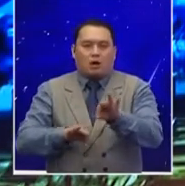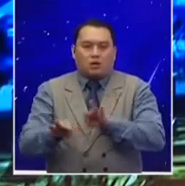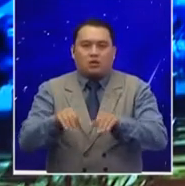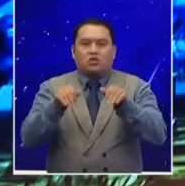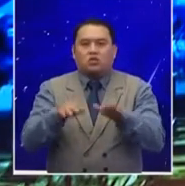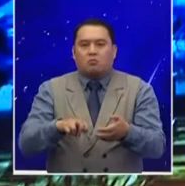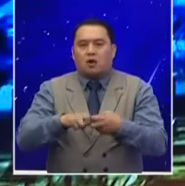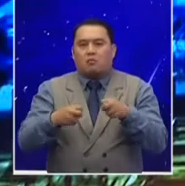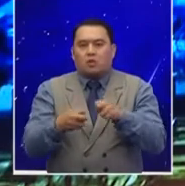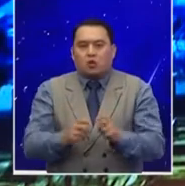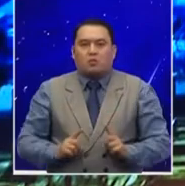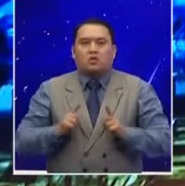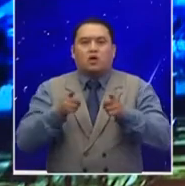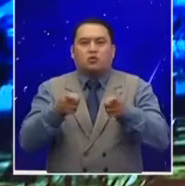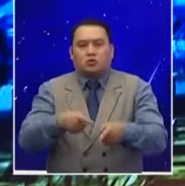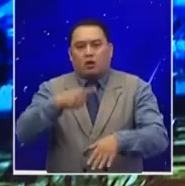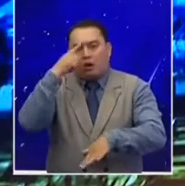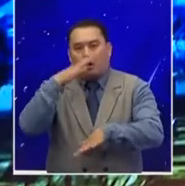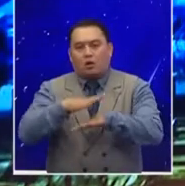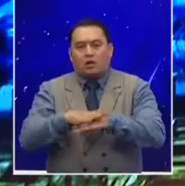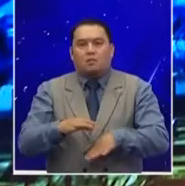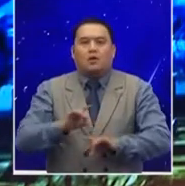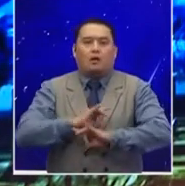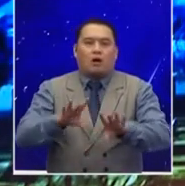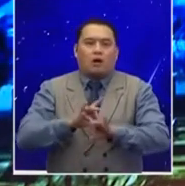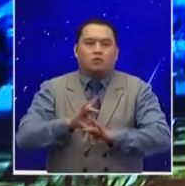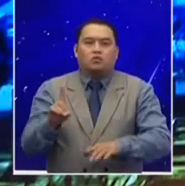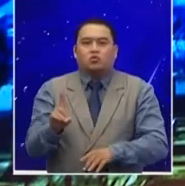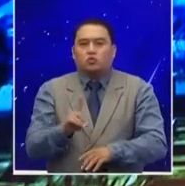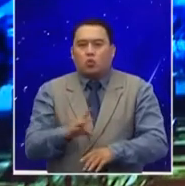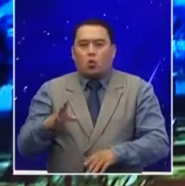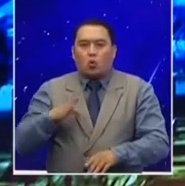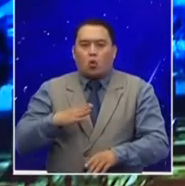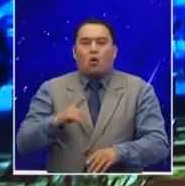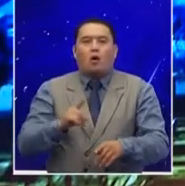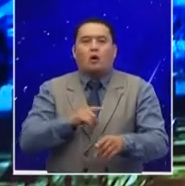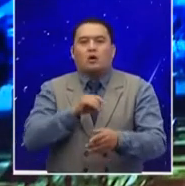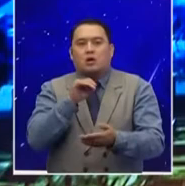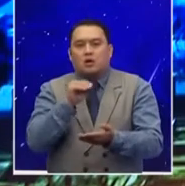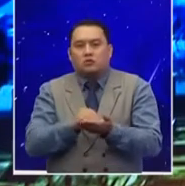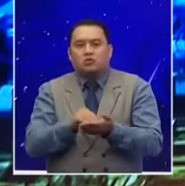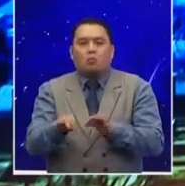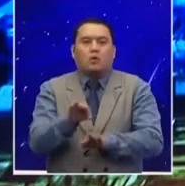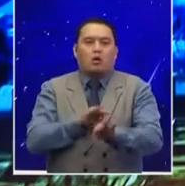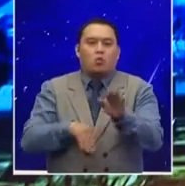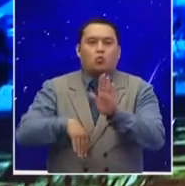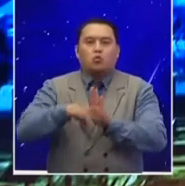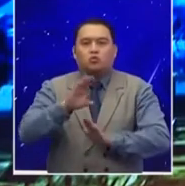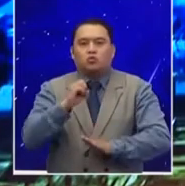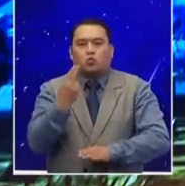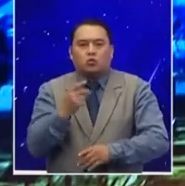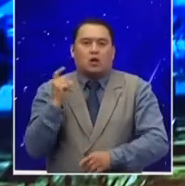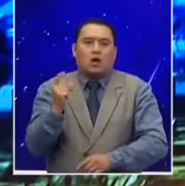по решению проблемы представил журналистам аким Боралдайского сельского округа Данияр Конырбаев. Стоит отметить, что проект по